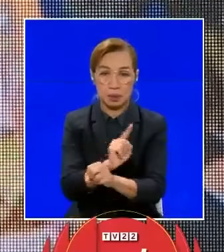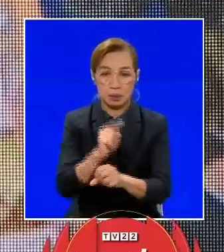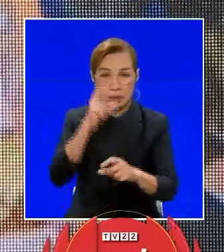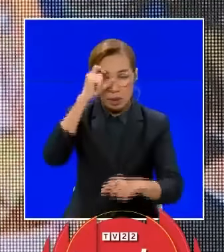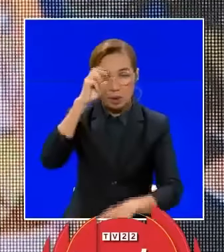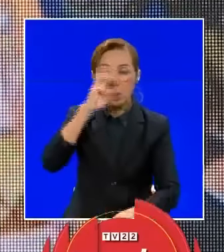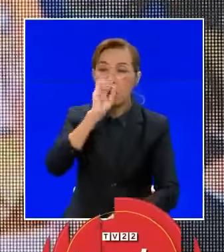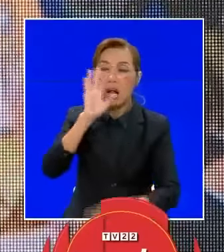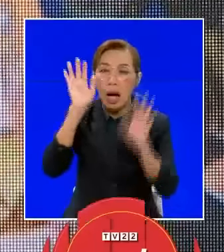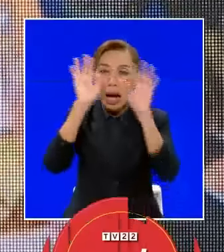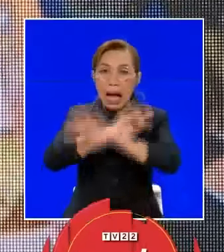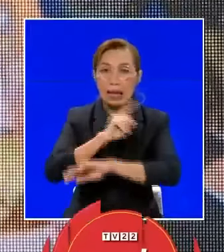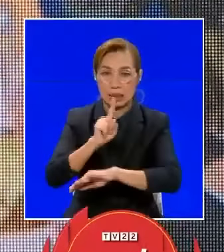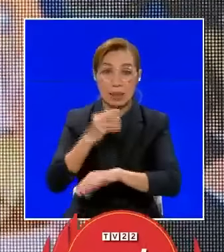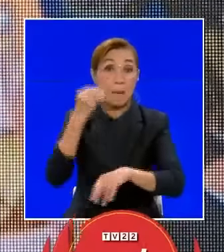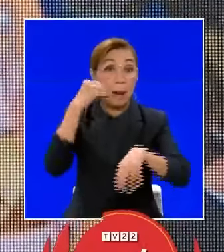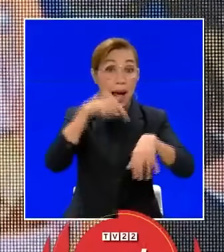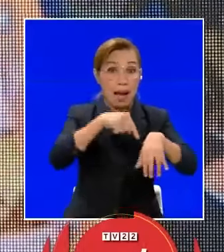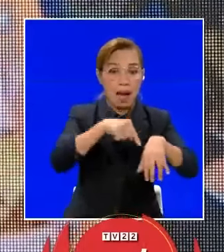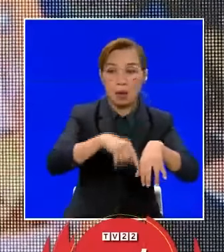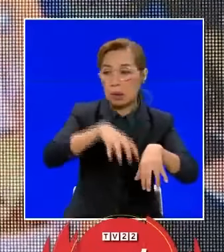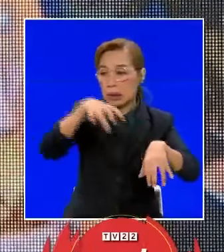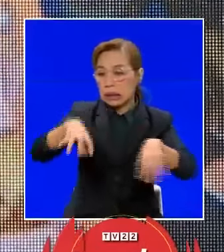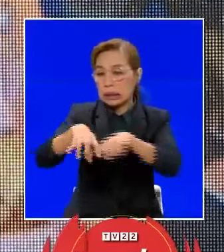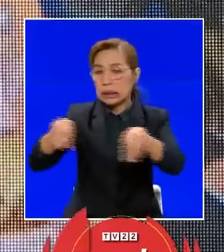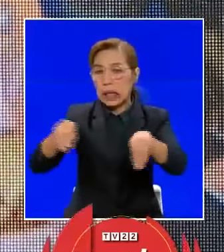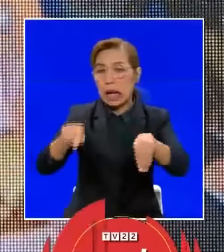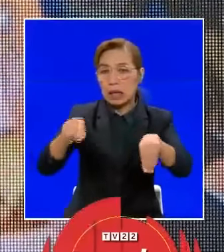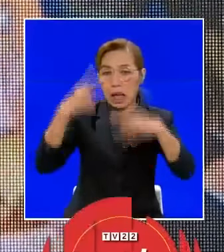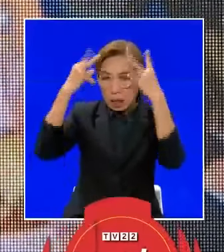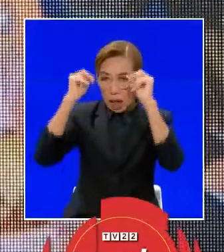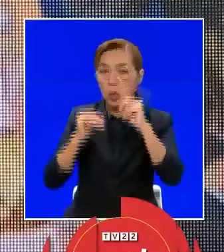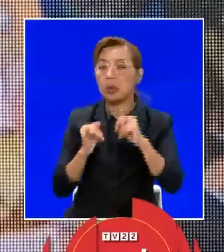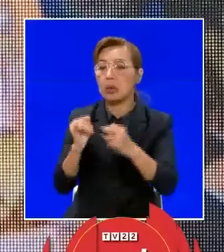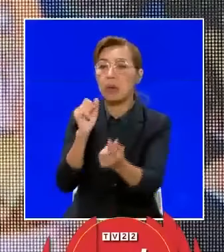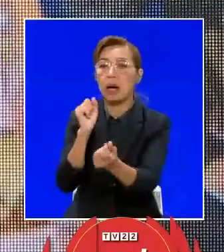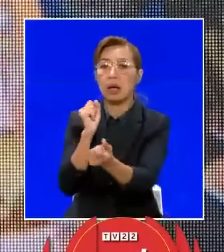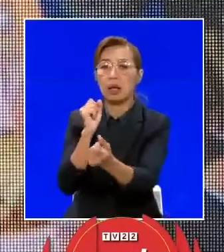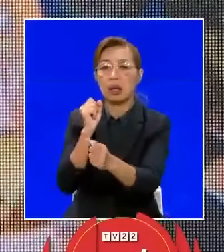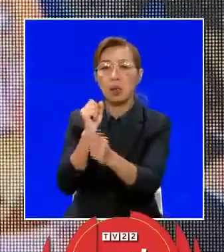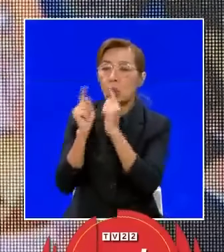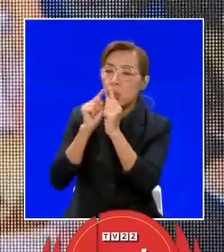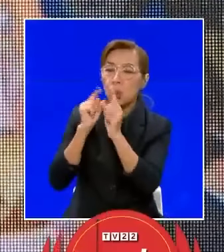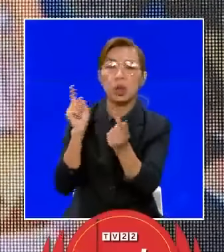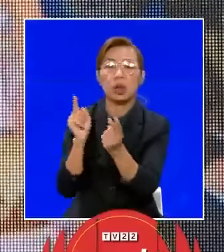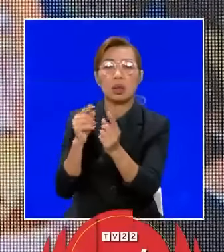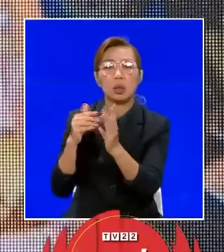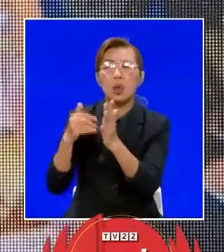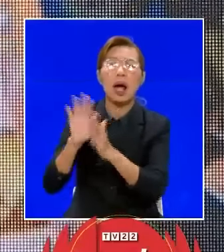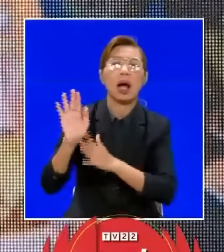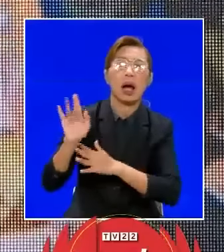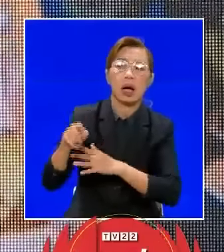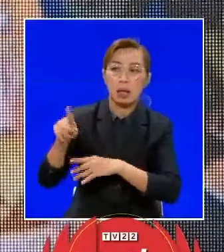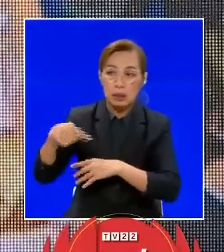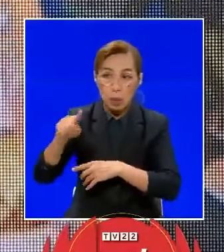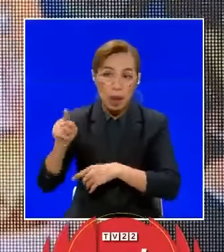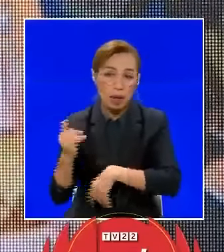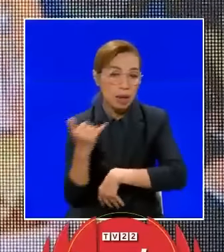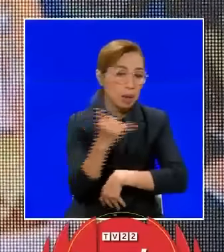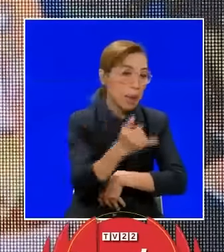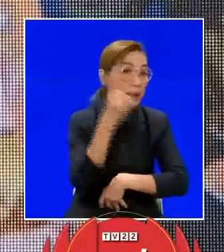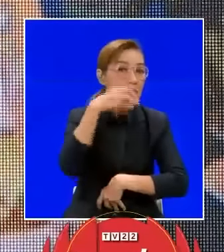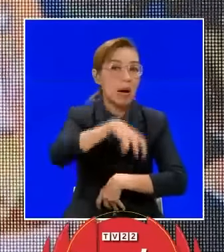รนะเหมือนท่านนายกไปทำธุระแถวนั้นแล้วก็ แวะไปพอดี พอแวะปุ๊บได้ตำแหน่งเลย ค่ะ ก็เป็นที่ปรึกษานี่แหละนะครับเล